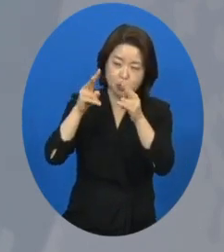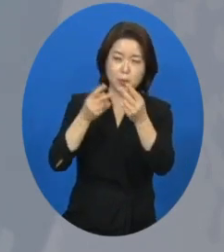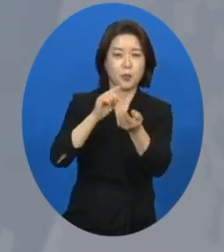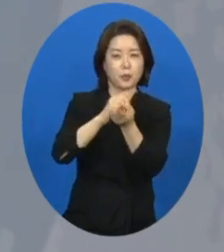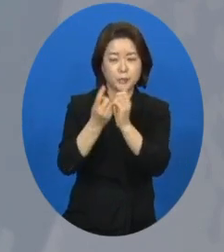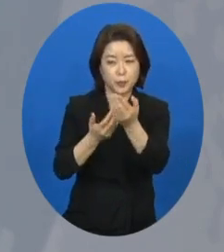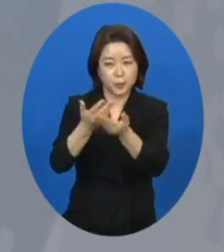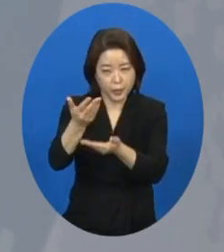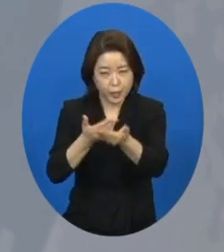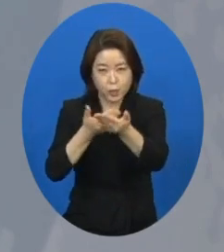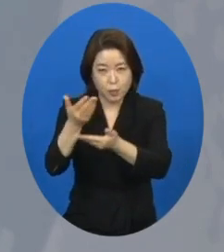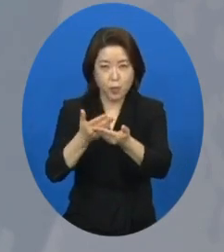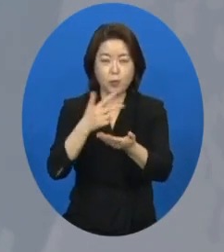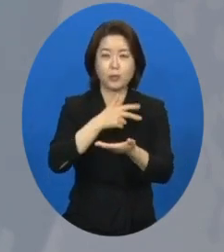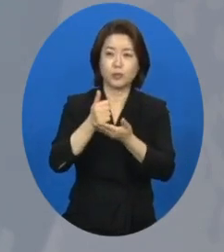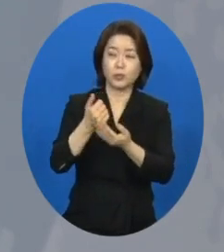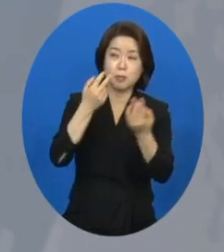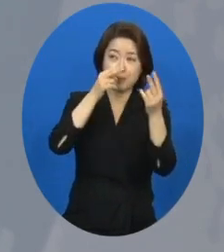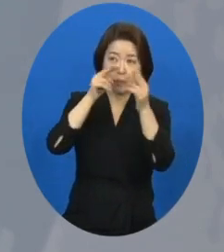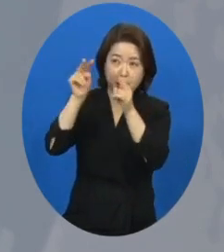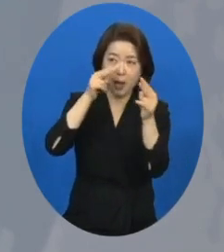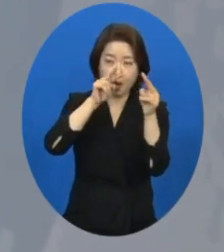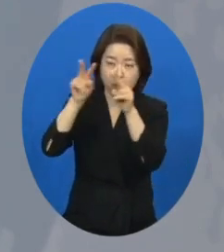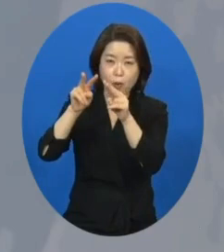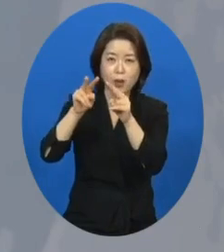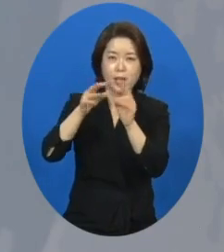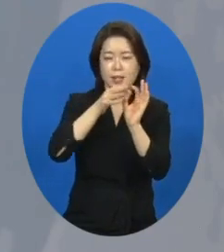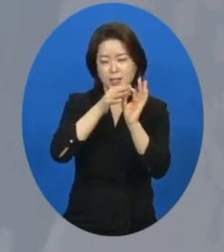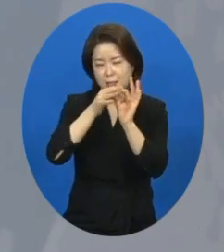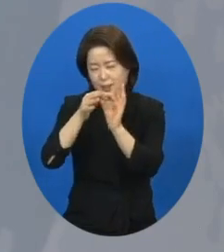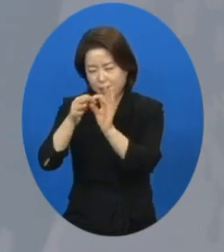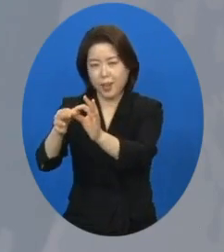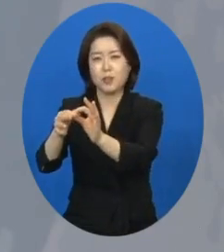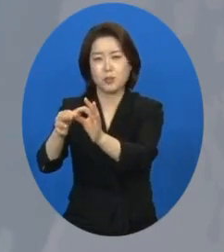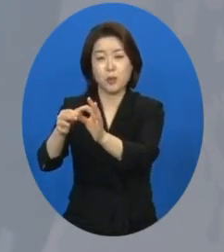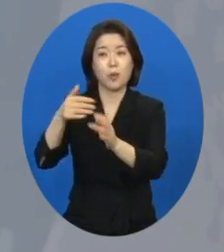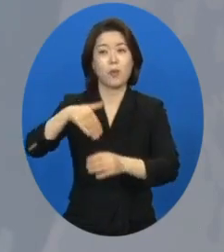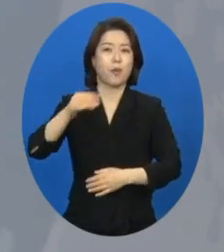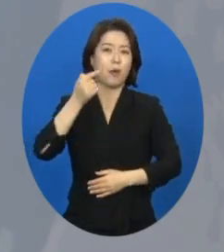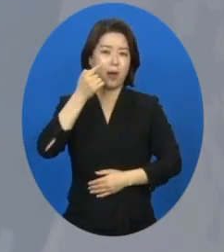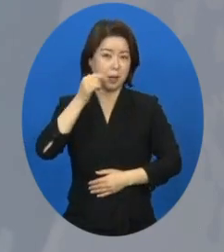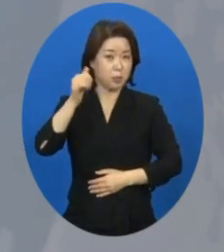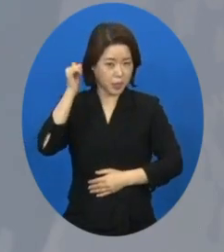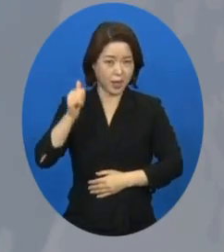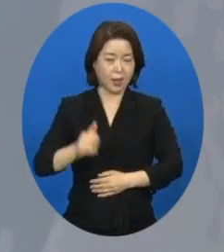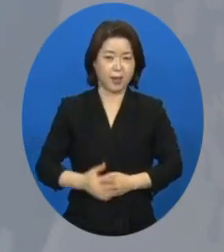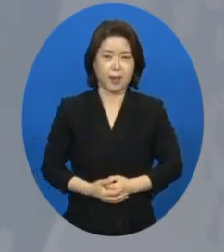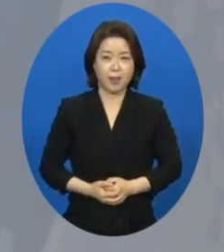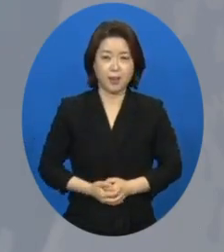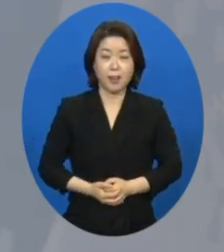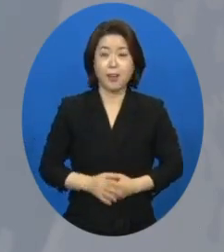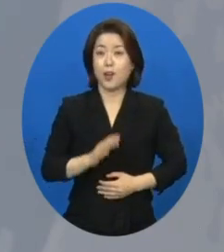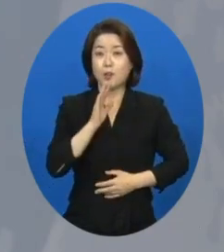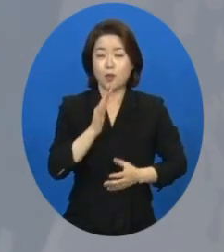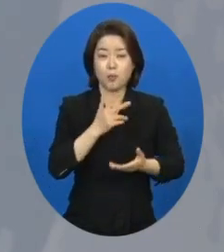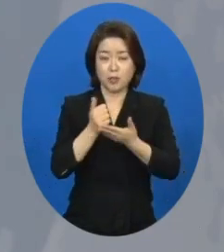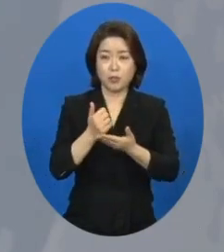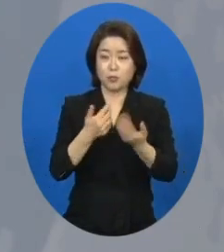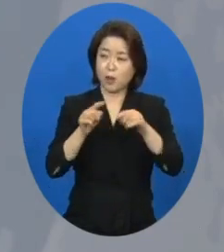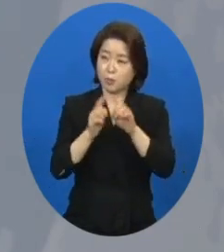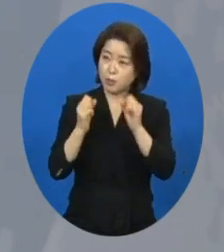나누면서 주님을 바라보는 삶을 계속 이어가보자는 거죠. 정말 주님은 함께